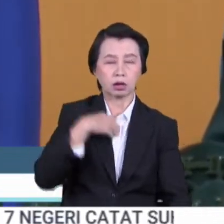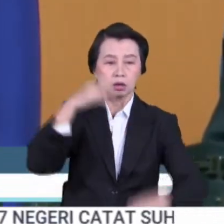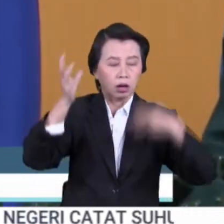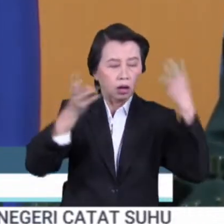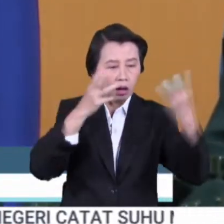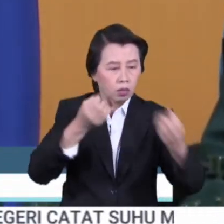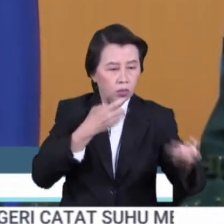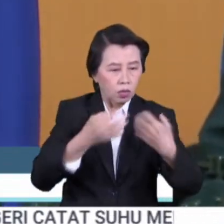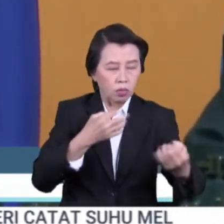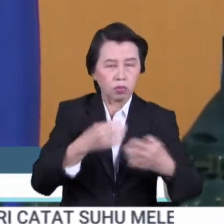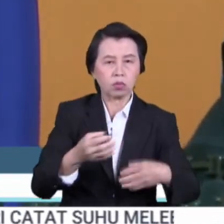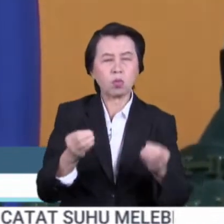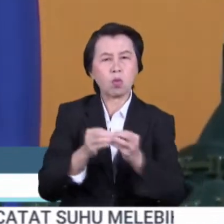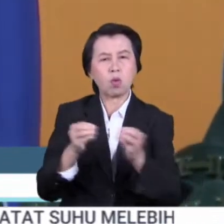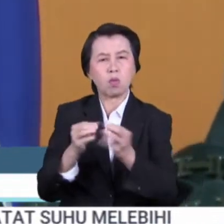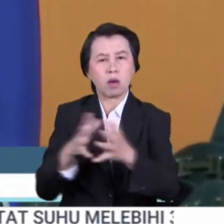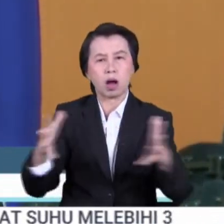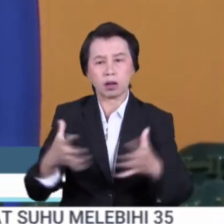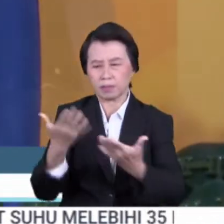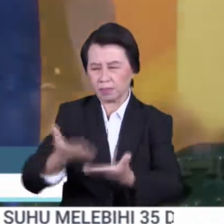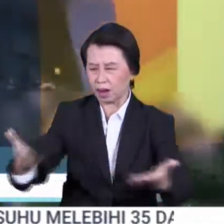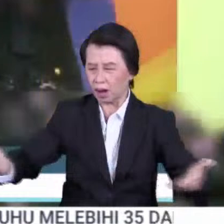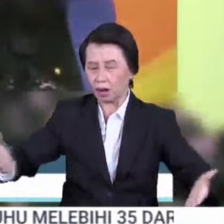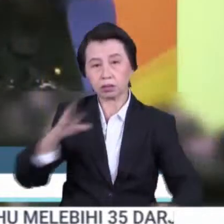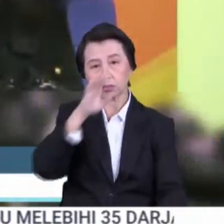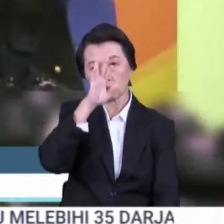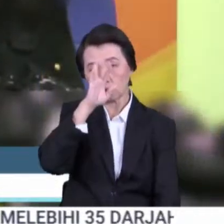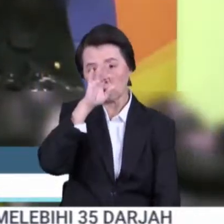membimbangkanlah makin lama sebab banyak barangan tiruan.